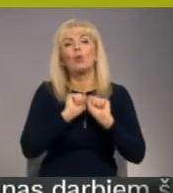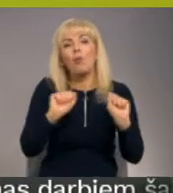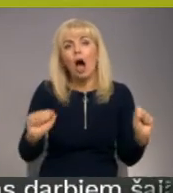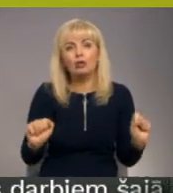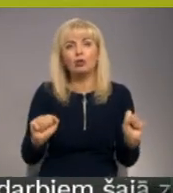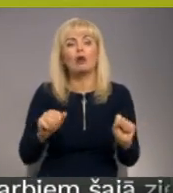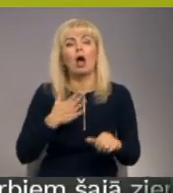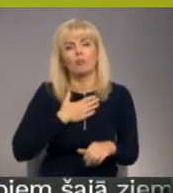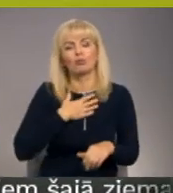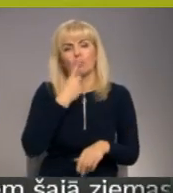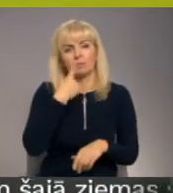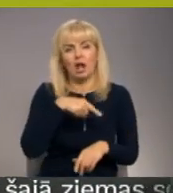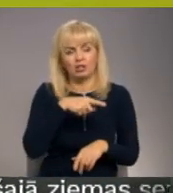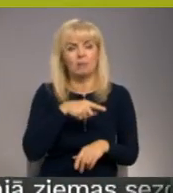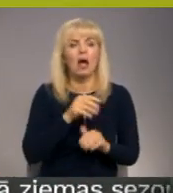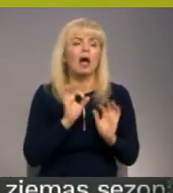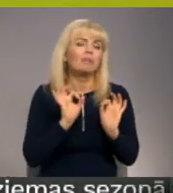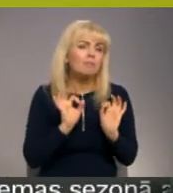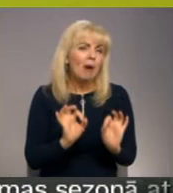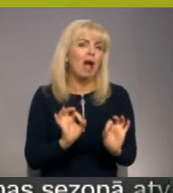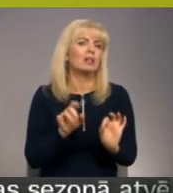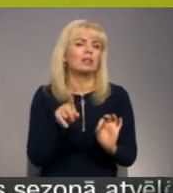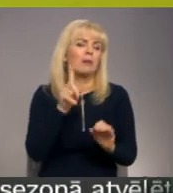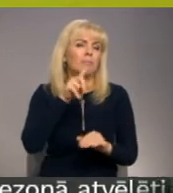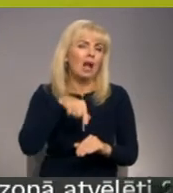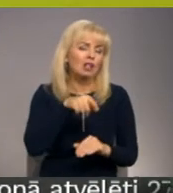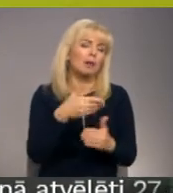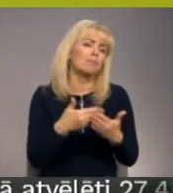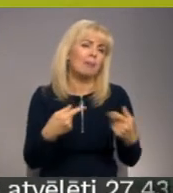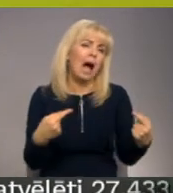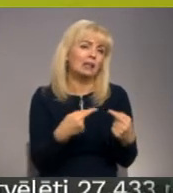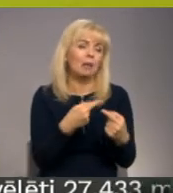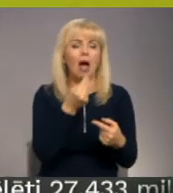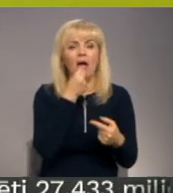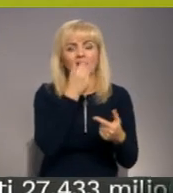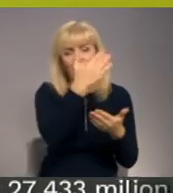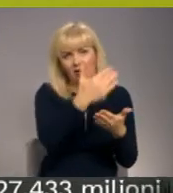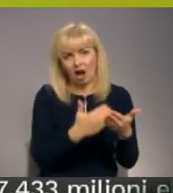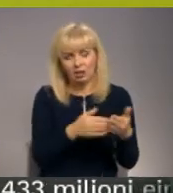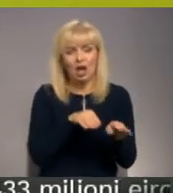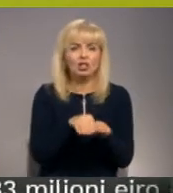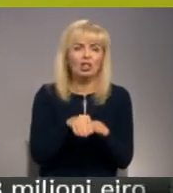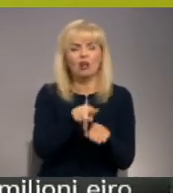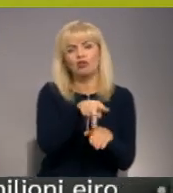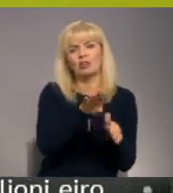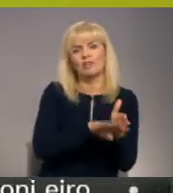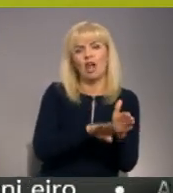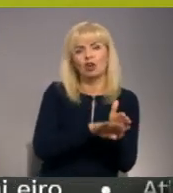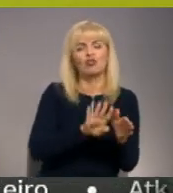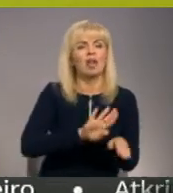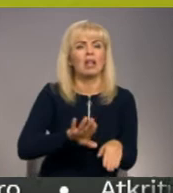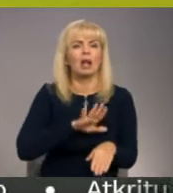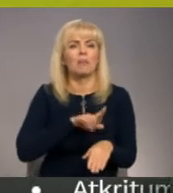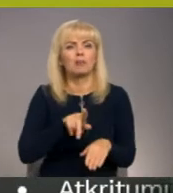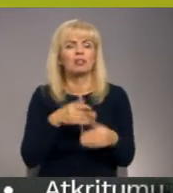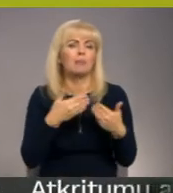nevar nodrošināt mūsu prasības, kaut arī patiesībā šī gadījumā prasības, piemēram, attiecībā uz ēdienkartēm, ir salīdzinoši varbūt vienkāršāks, nekā tas būtu